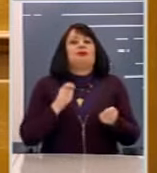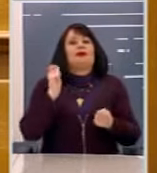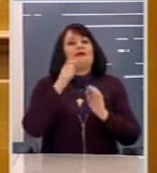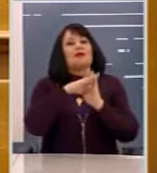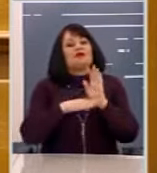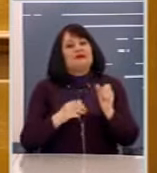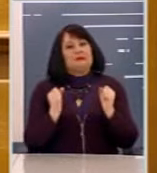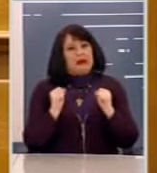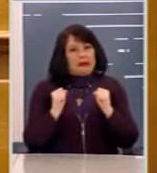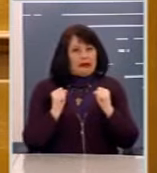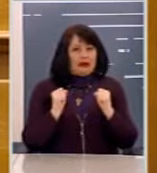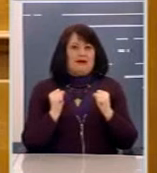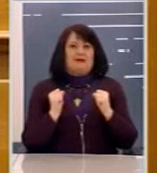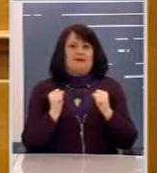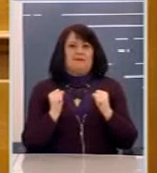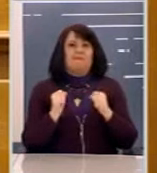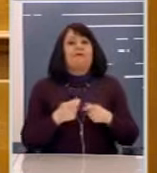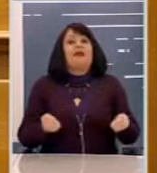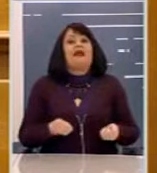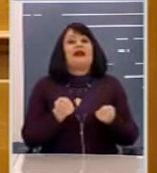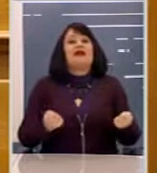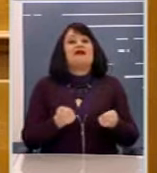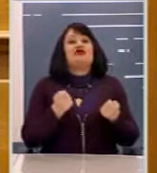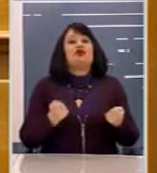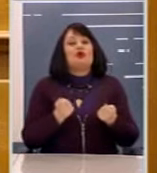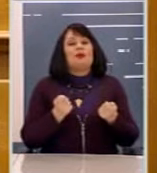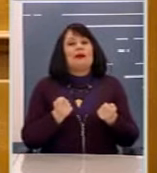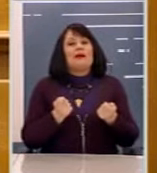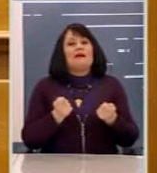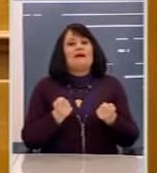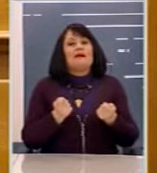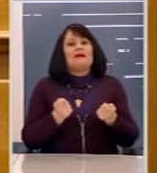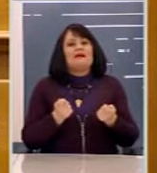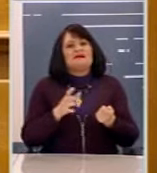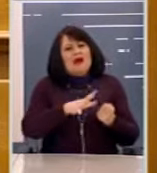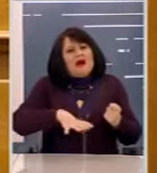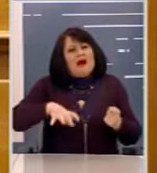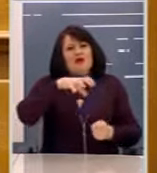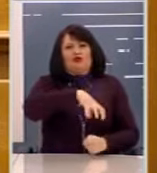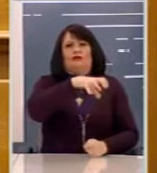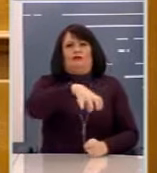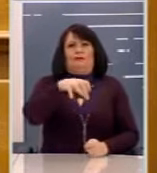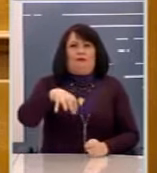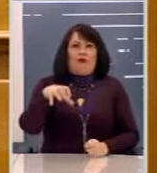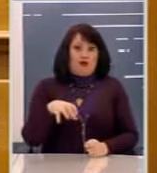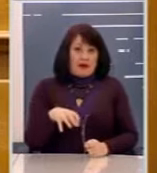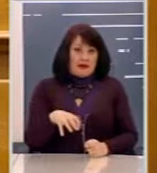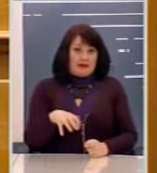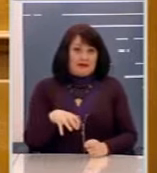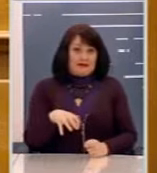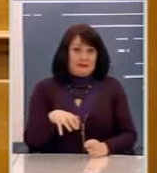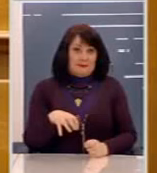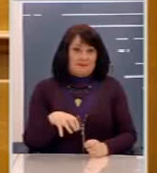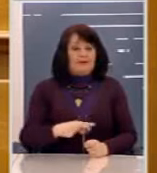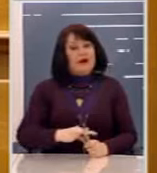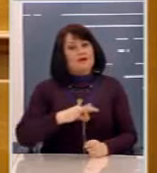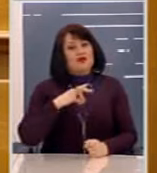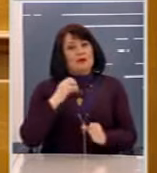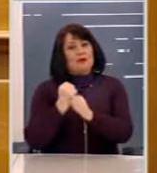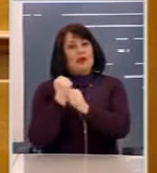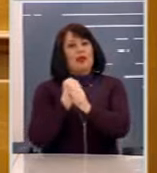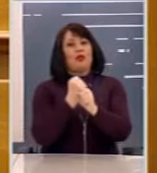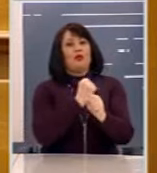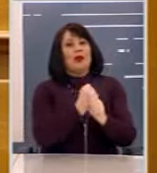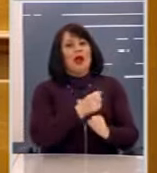υγείας και των εργαζομένων στους όλους τους υπόλοιπους φορείς έκαναν με αξιοπρέπεια τη δουλειά τους